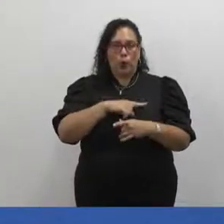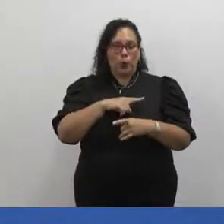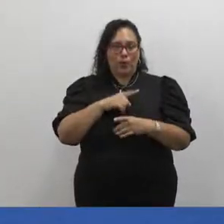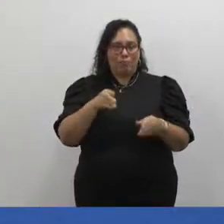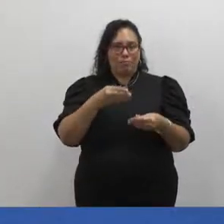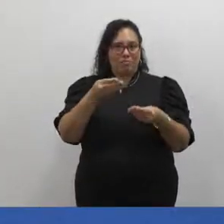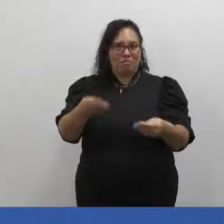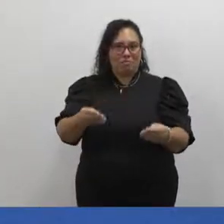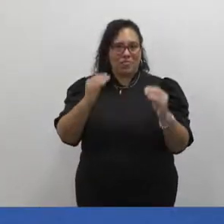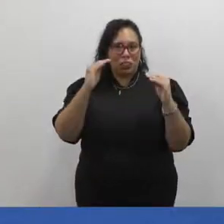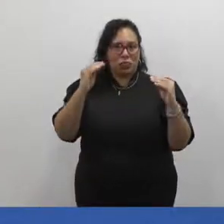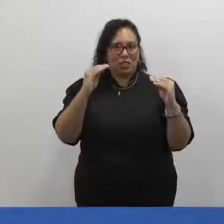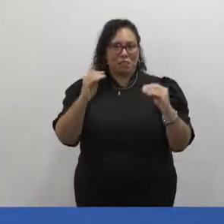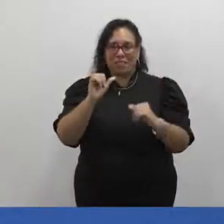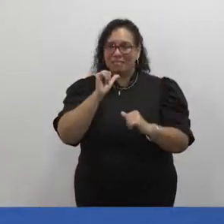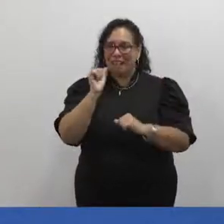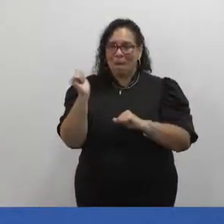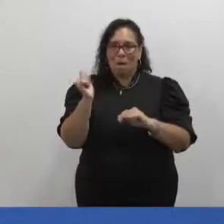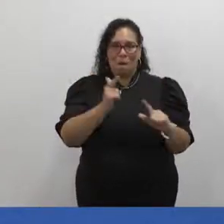dương khởi này